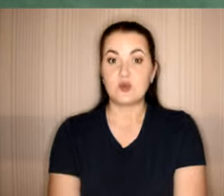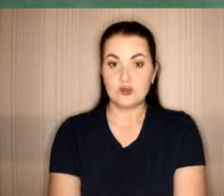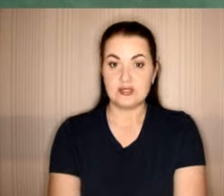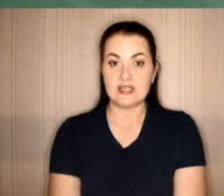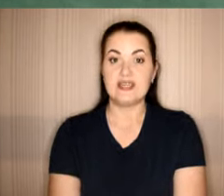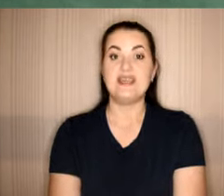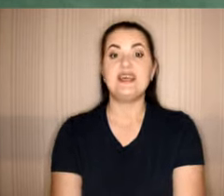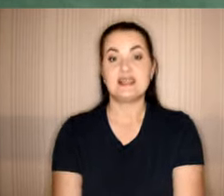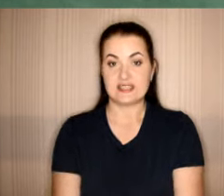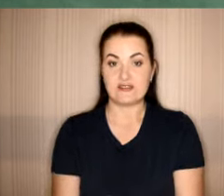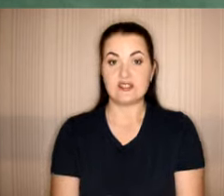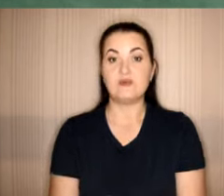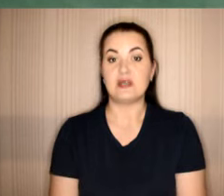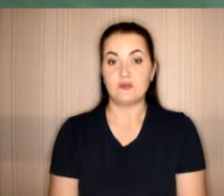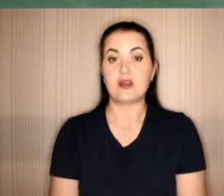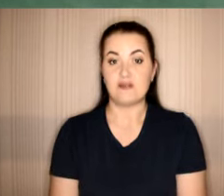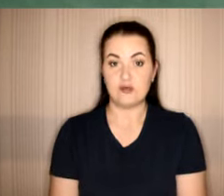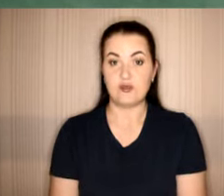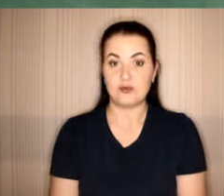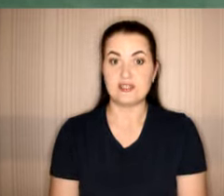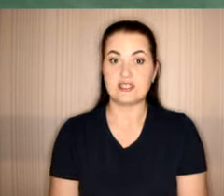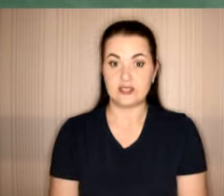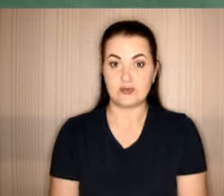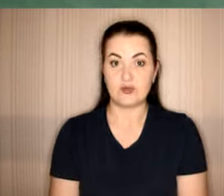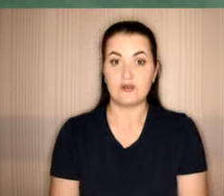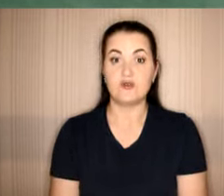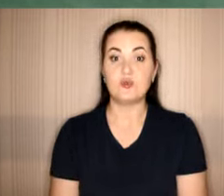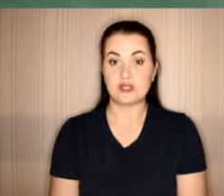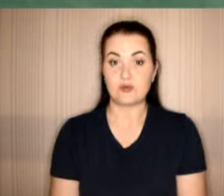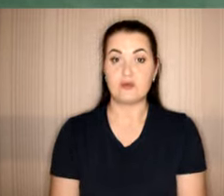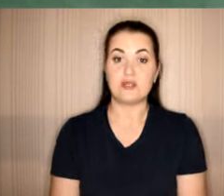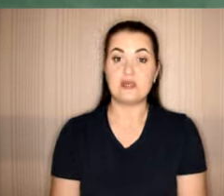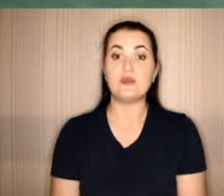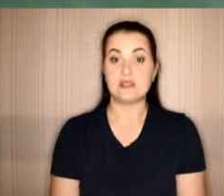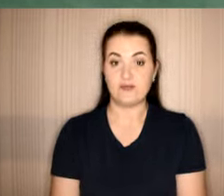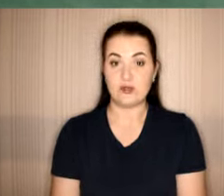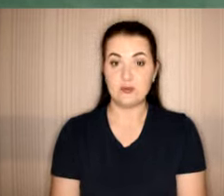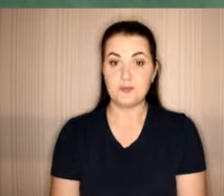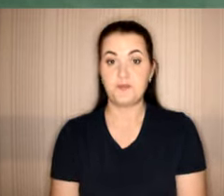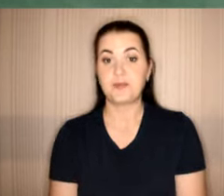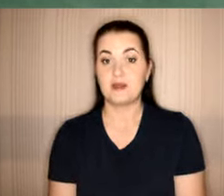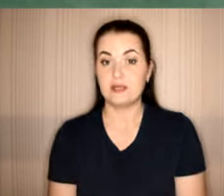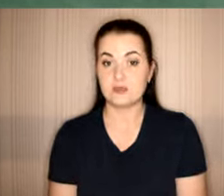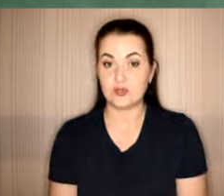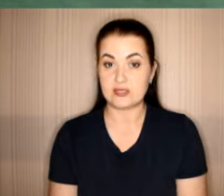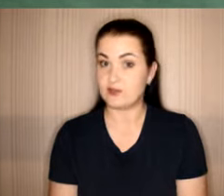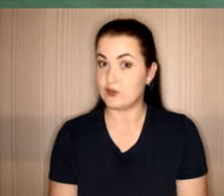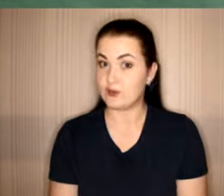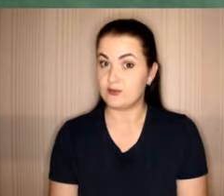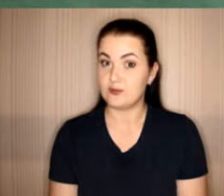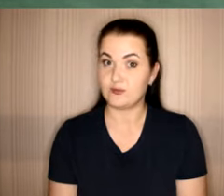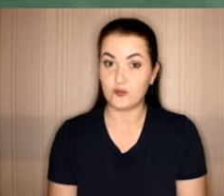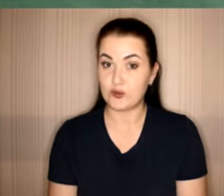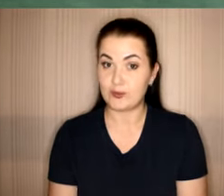Переписуйте, виконуйте. Як завжди, ми правильну відповідь залишимо у першому коментарі під цим відео. Не забудьте це